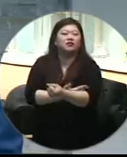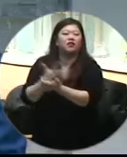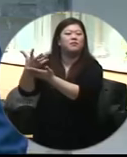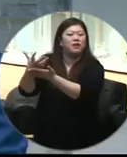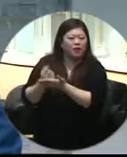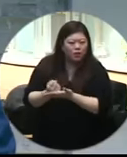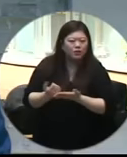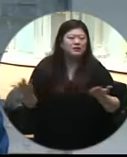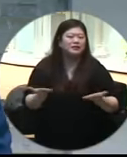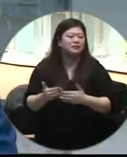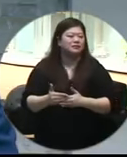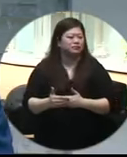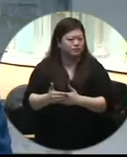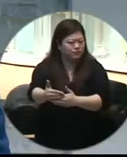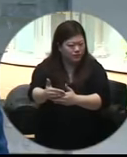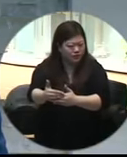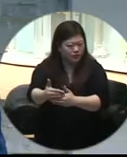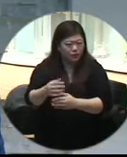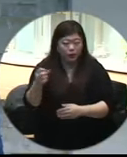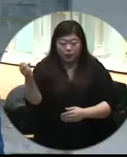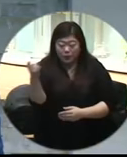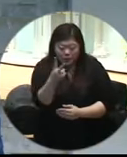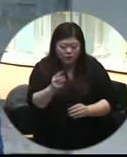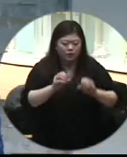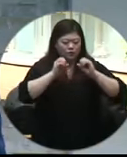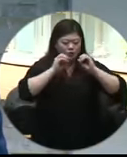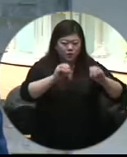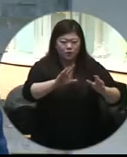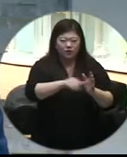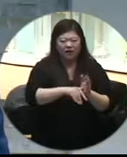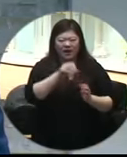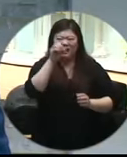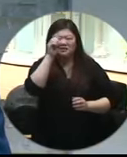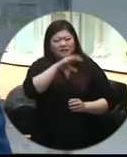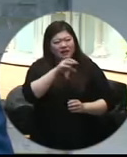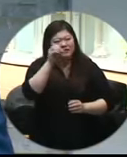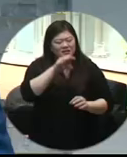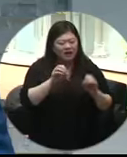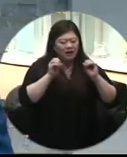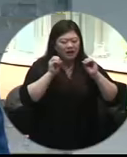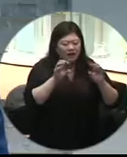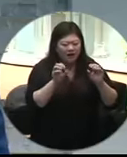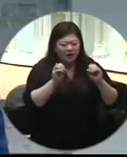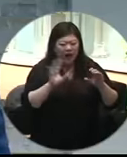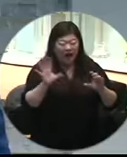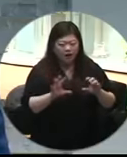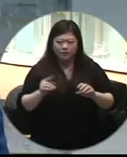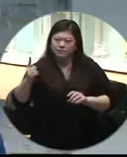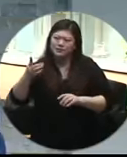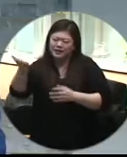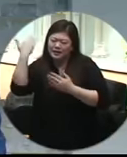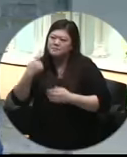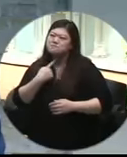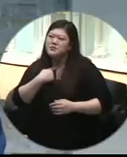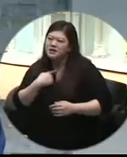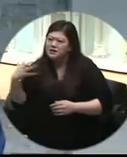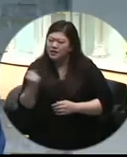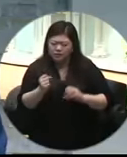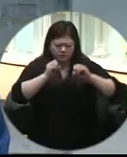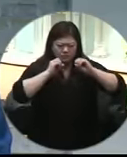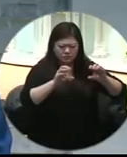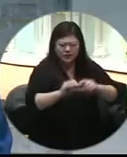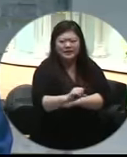하되 당당하게 현장 변화의 주역으로 그렇게 설 수 있도록 동기부여를 주신